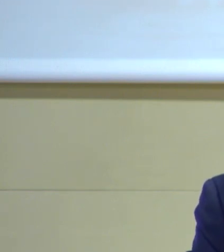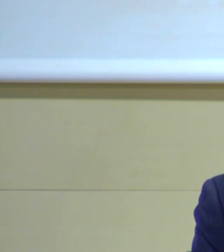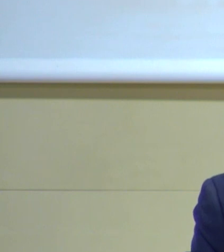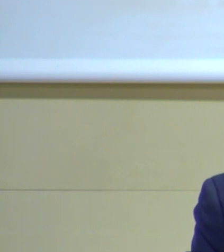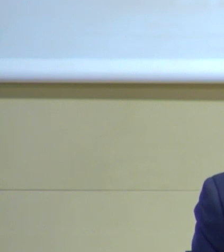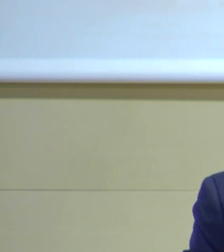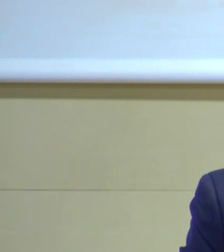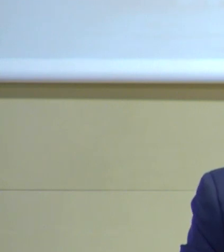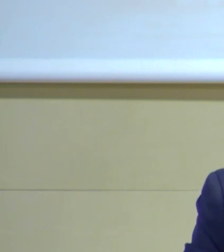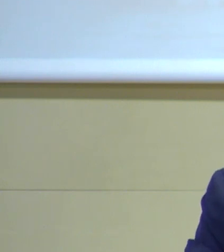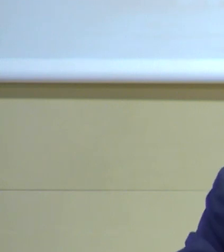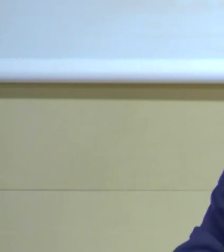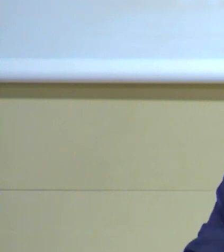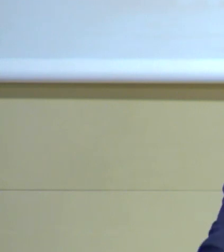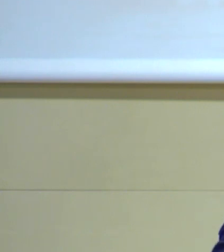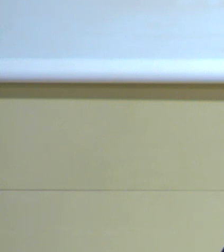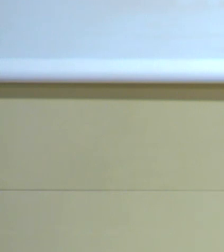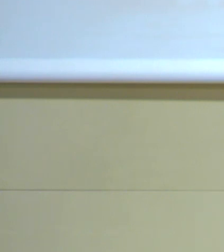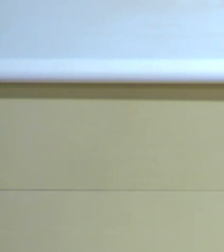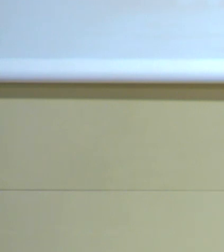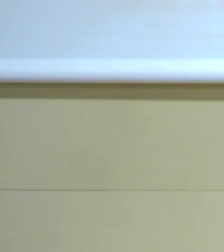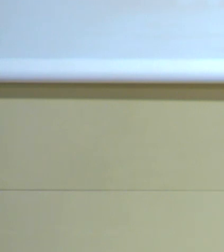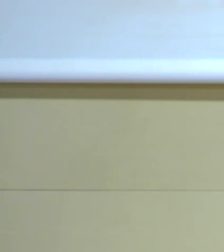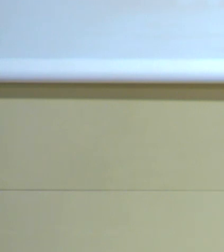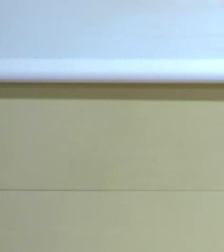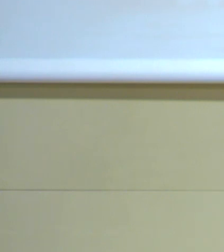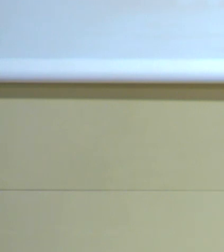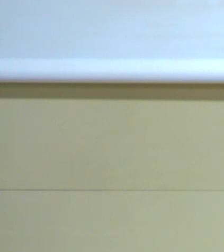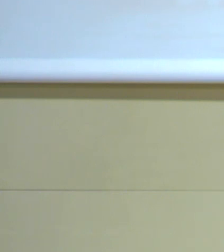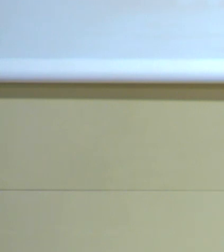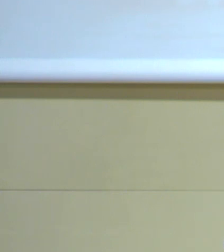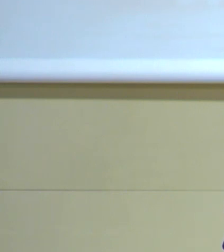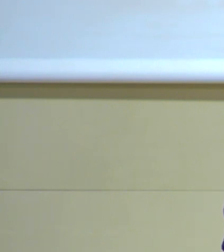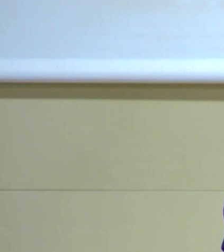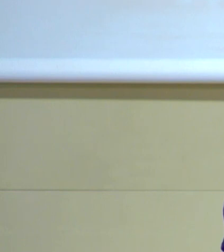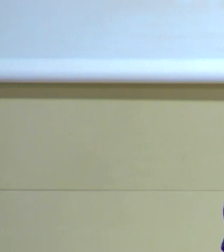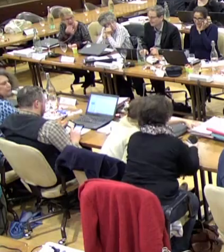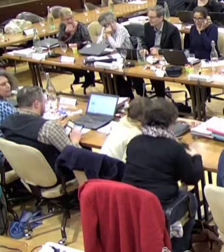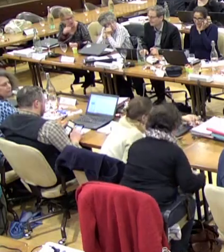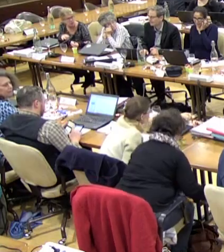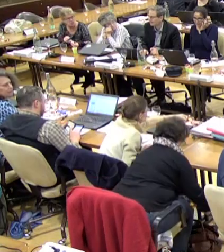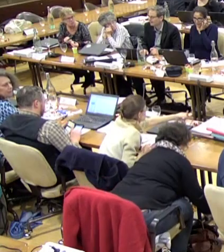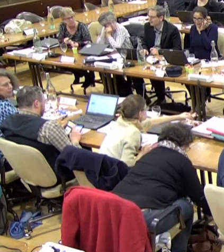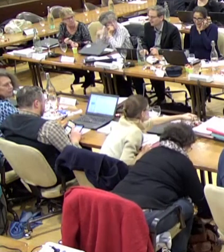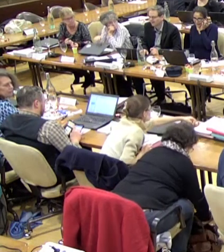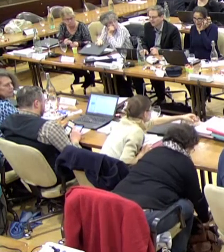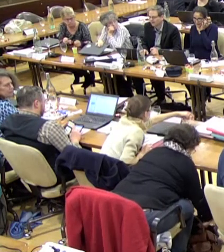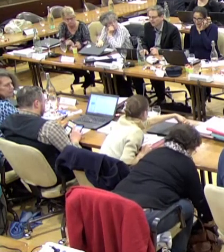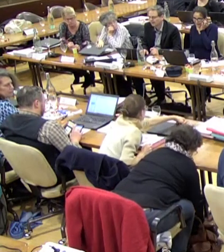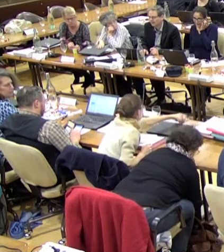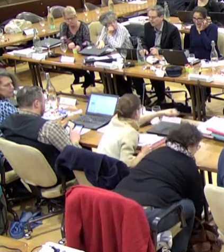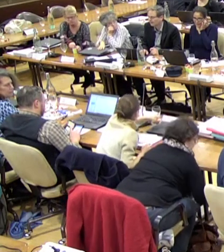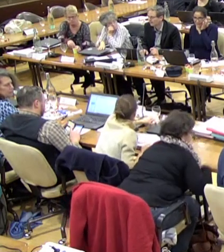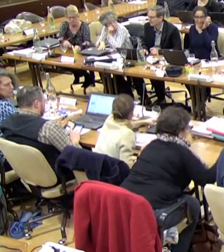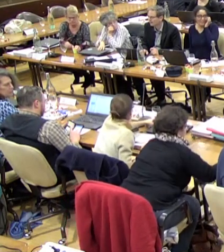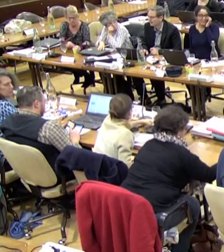la volonté d'avoir un vote à bulletin secret je mets cette délibération avec les désignations assis faite aux voix qui ne prend pas part au